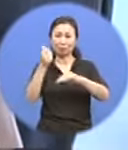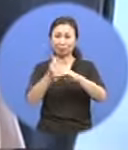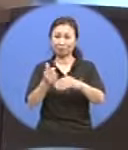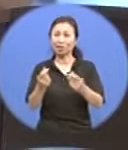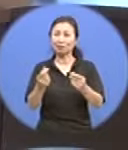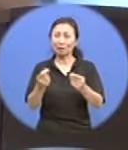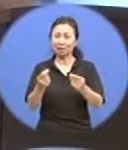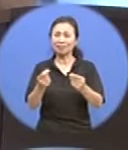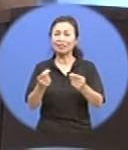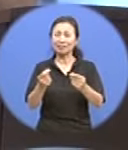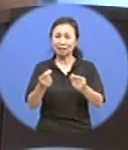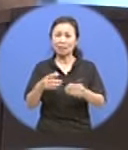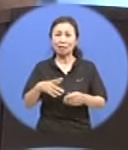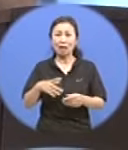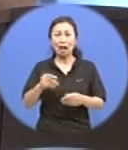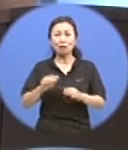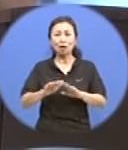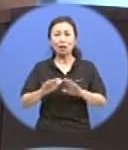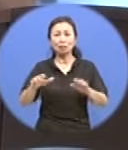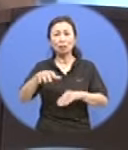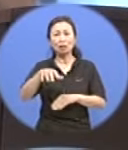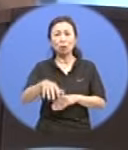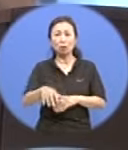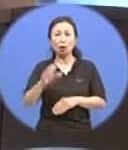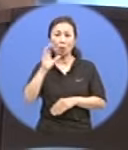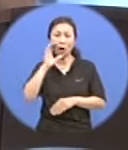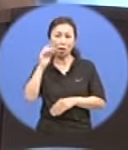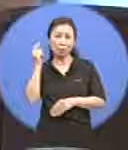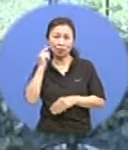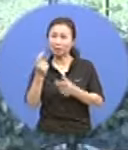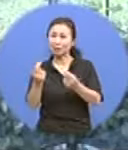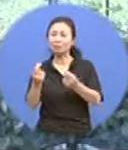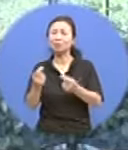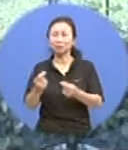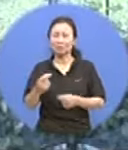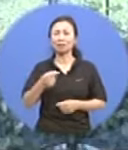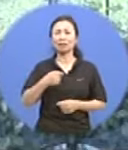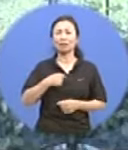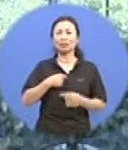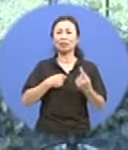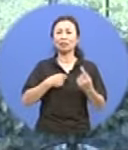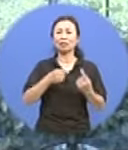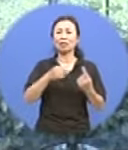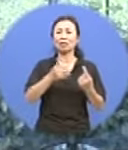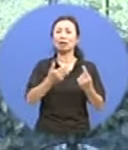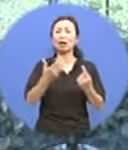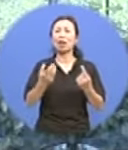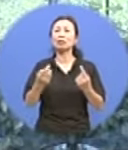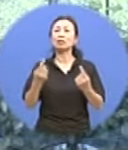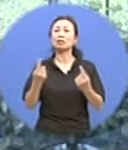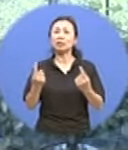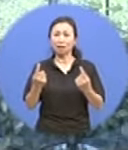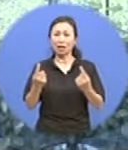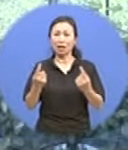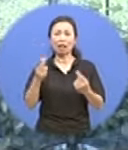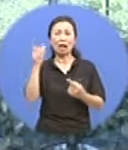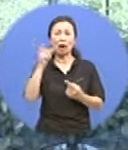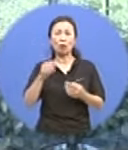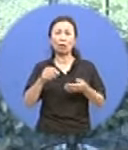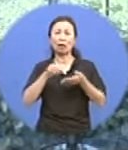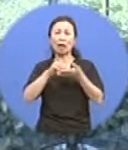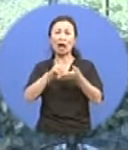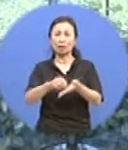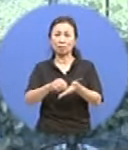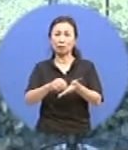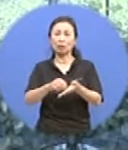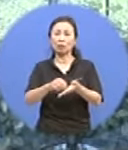山だとお伺いしました。 そうなんです。私1981年に花王に入社したんですけども、最初の配属先がこの和